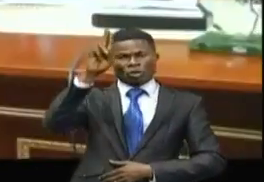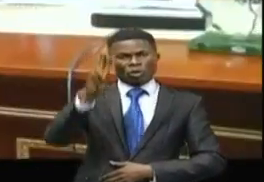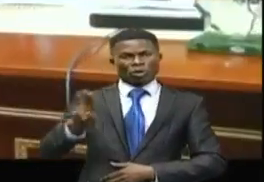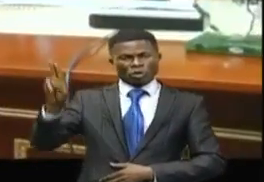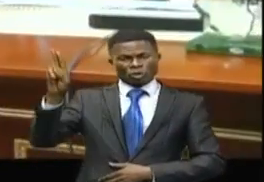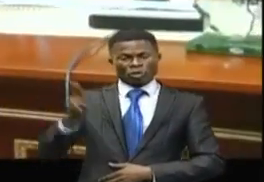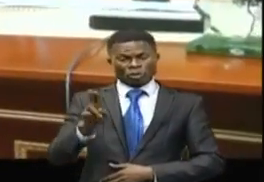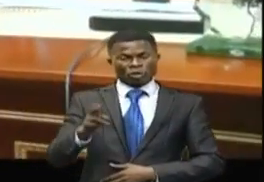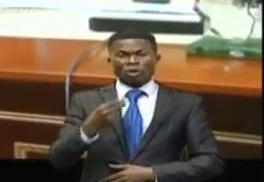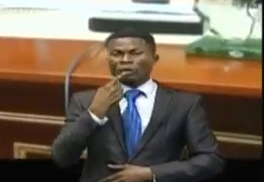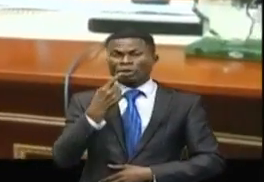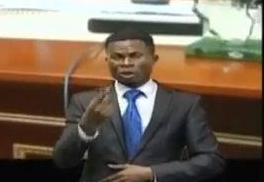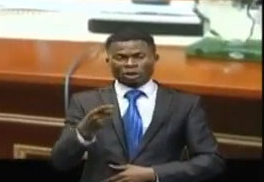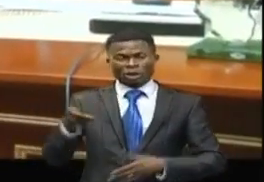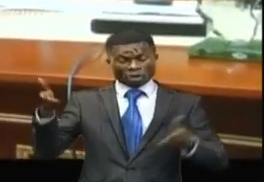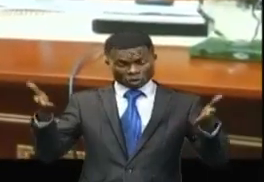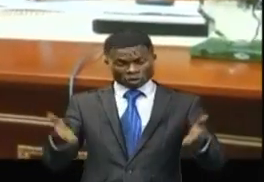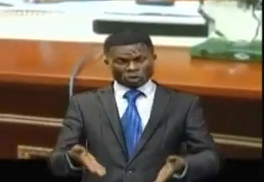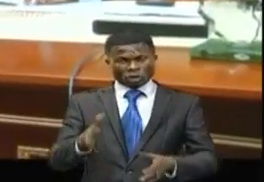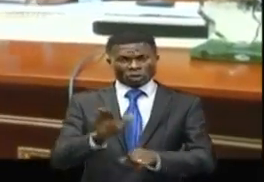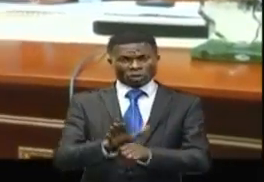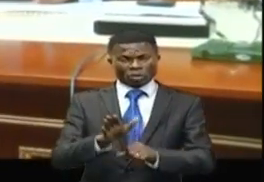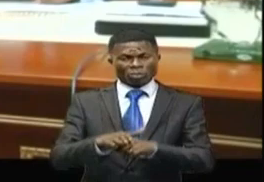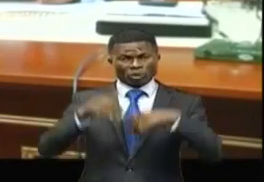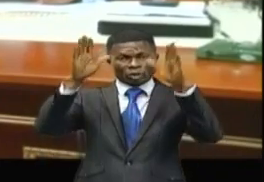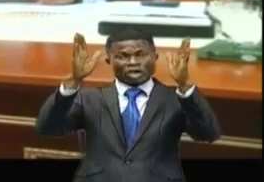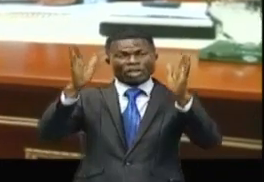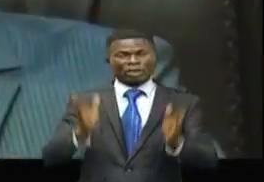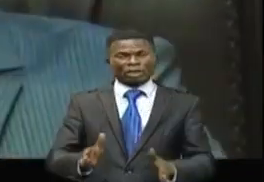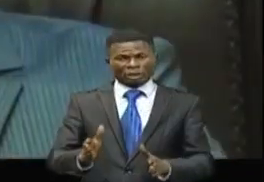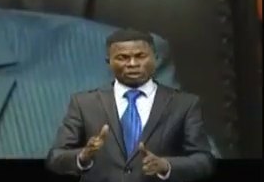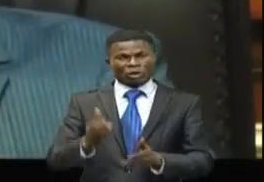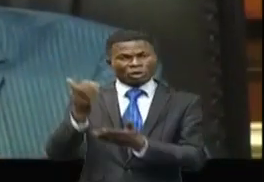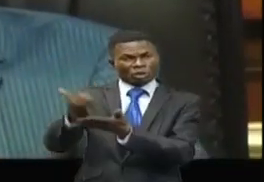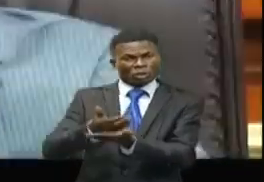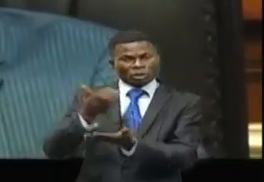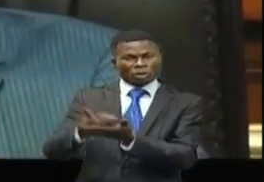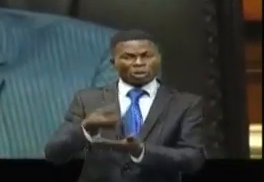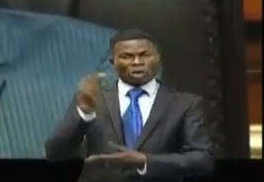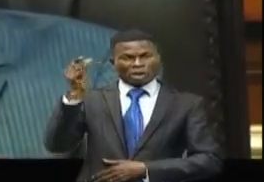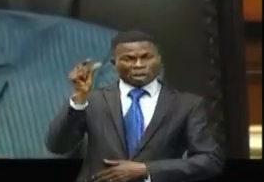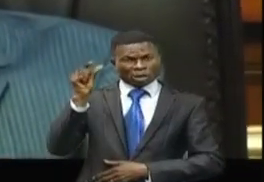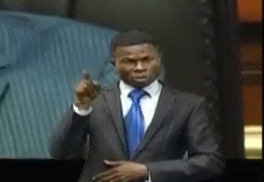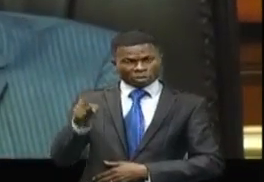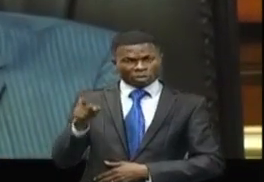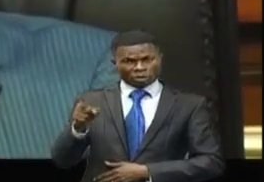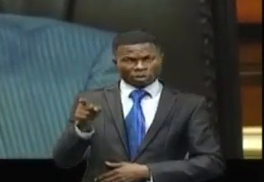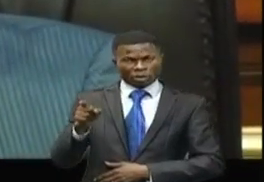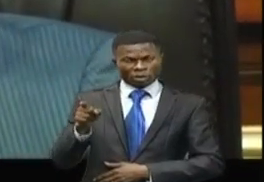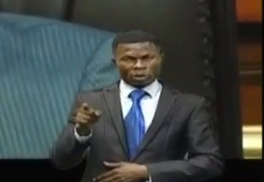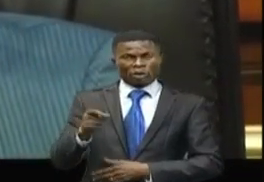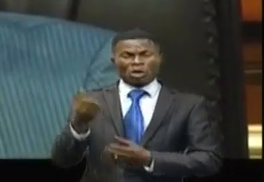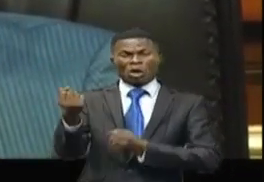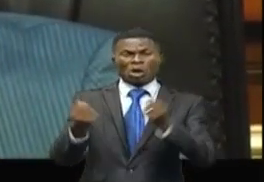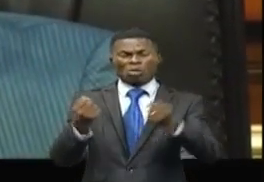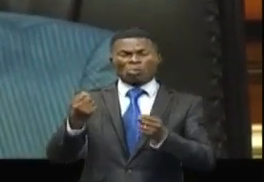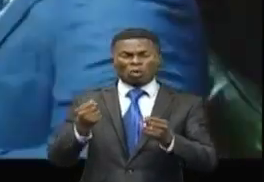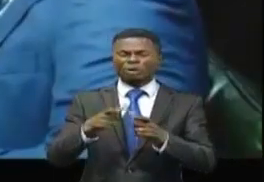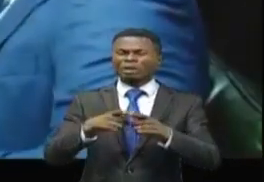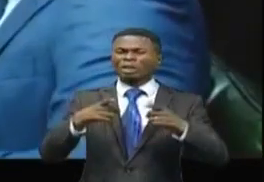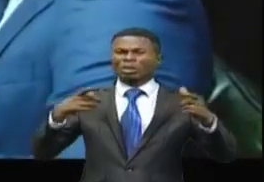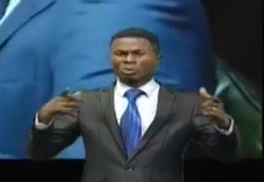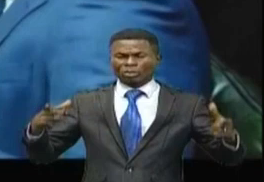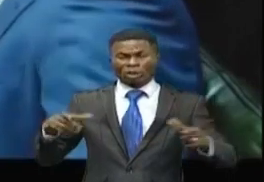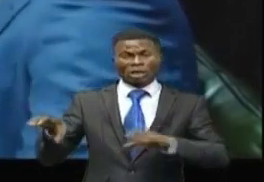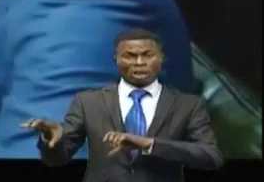signalé la présence des sujets étrangers exploitant les minerais d'or au moyen d'engins lourds ses